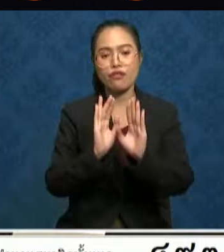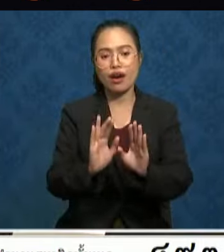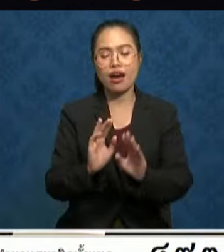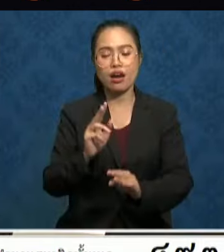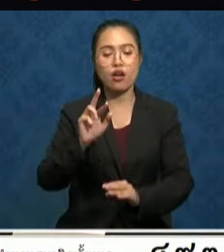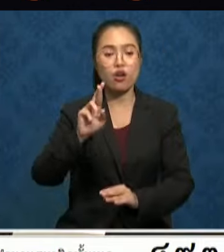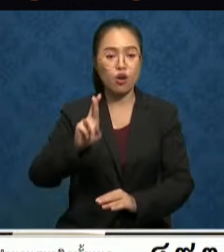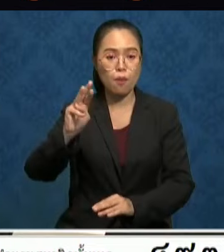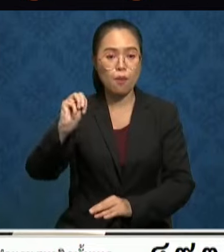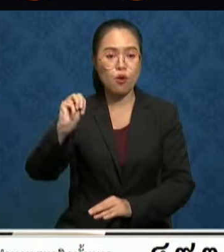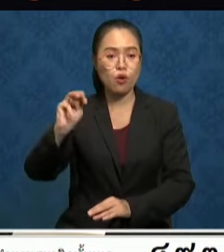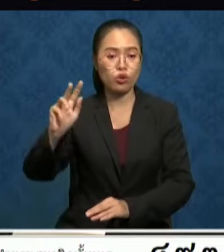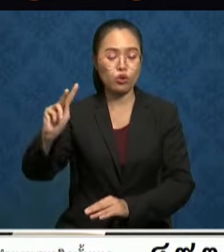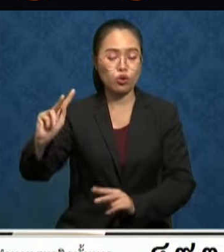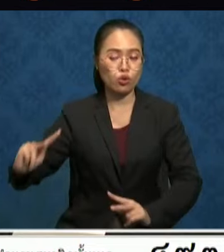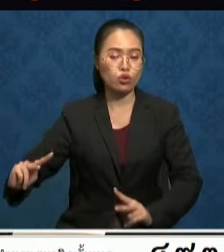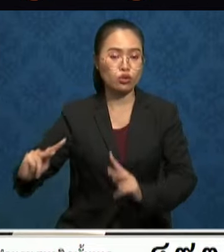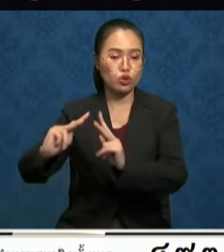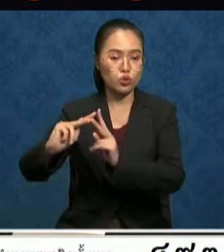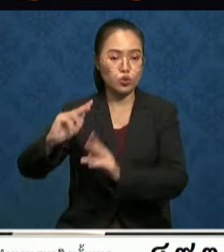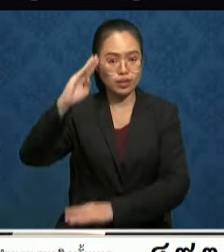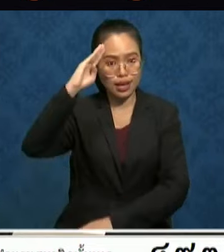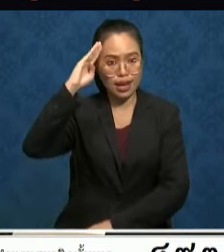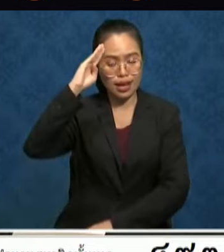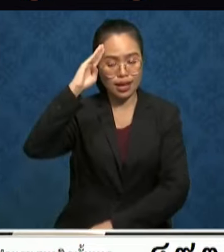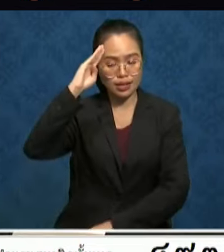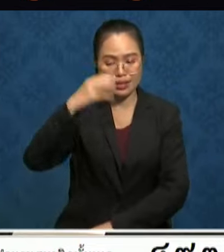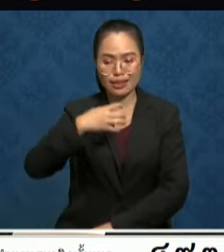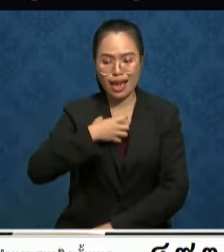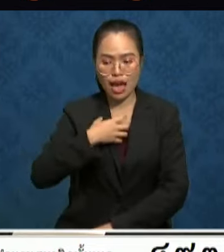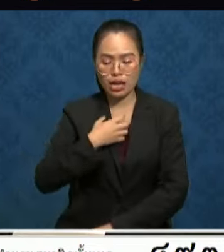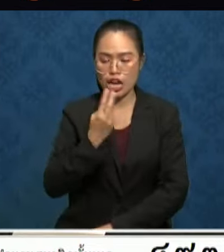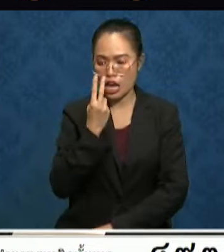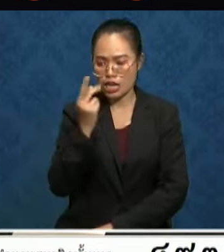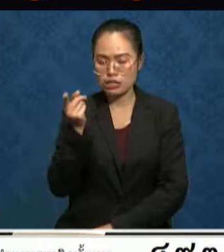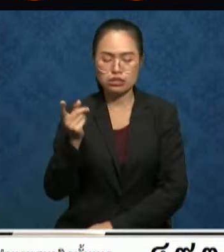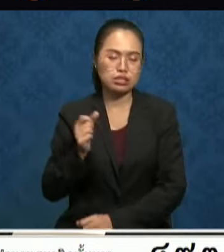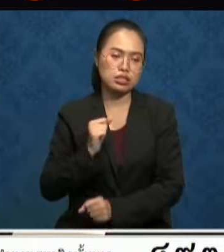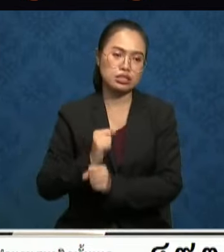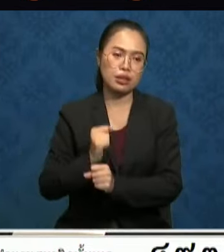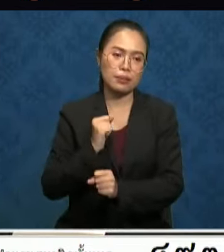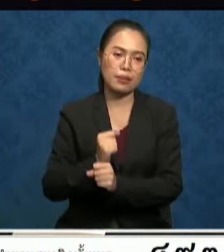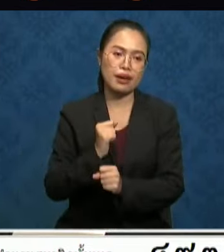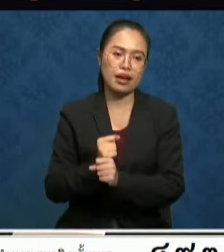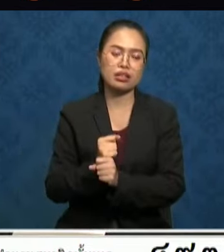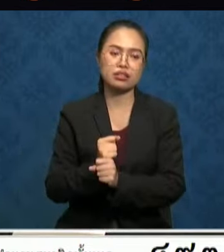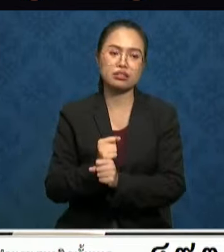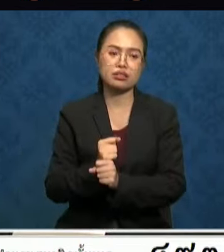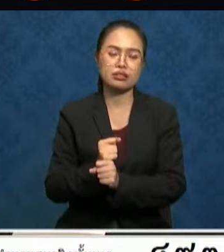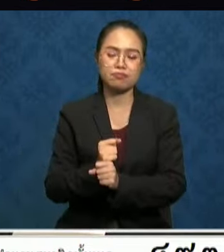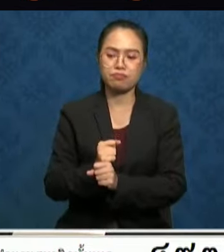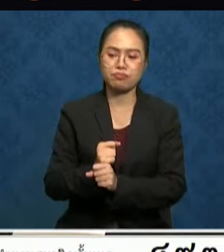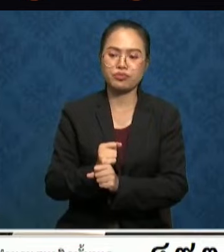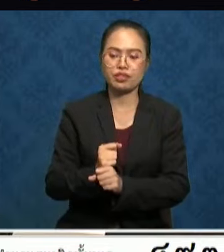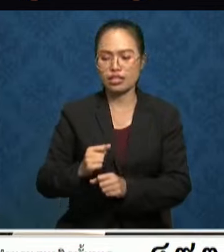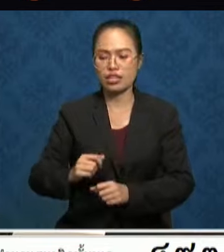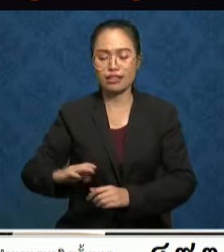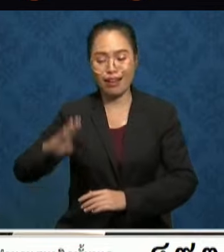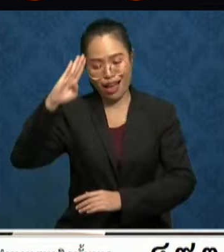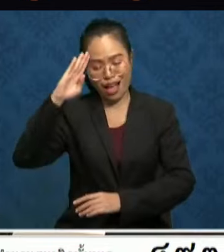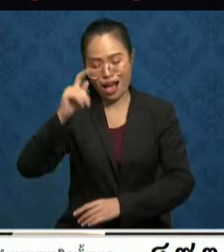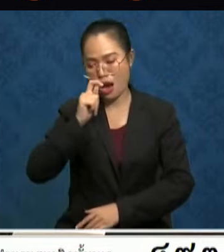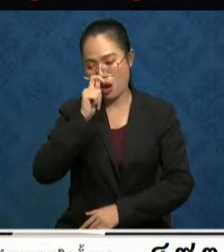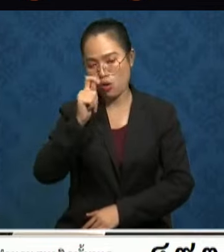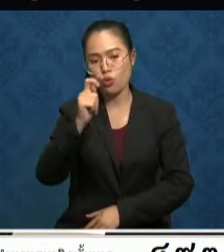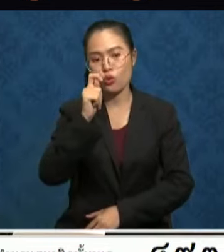ต่อไปครับ ผมอยากเห็นรัฐมนตรีกลาโหมพลเรือนที่ยืนอย่างสง่าผ่าเผยต่อหน้ากองกำลังกองทหารผม